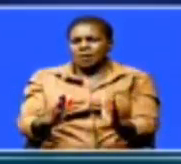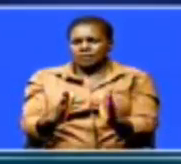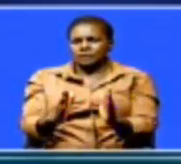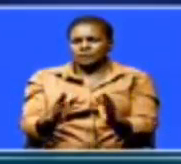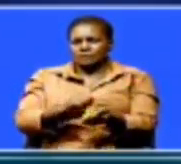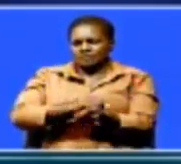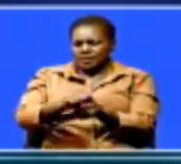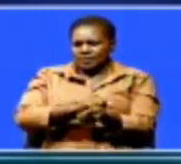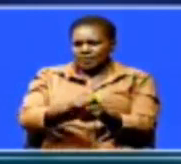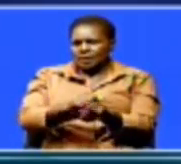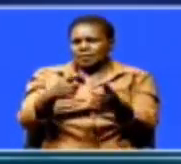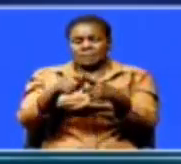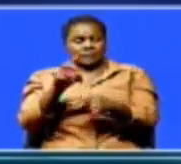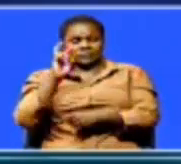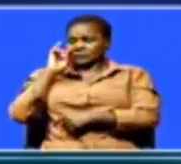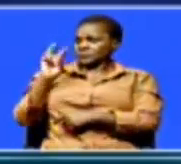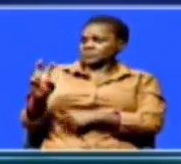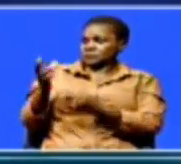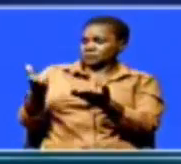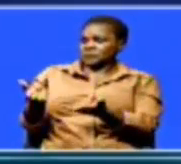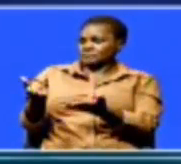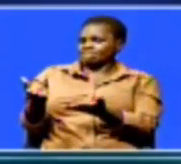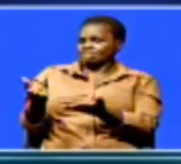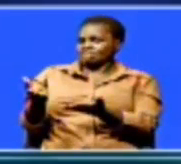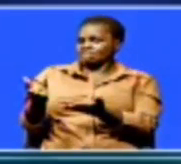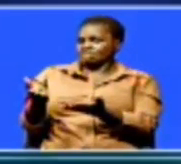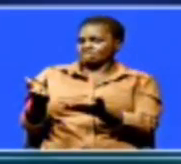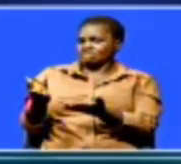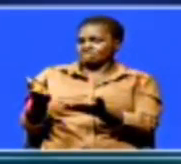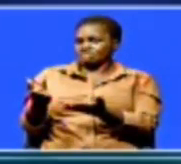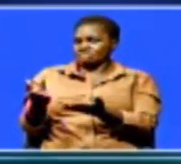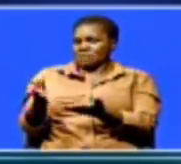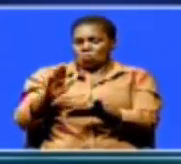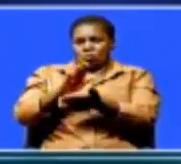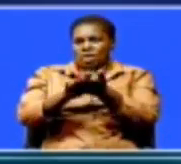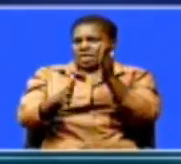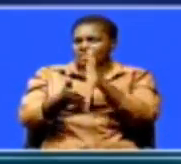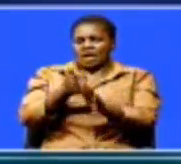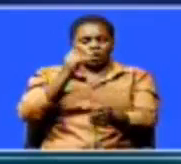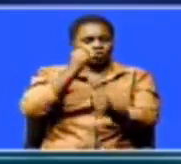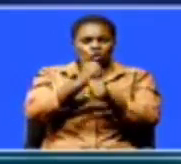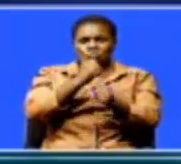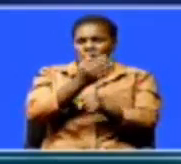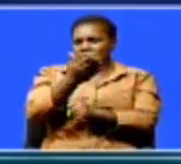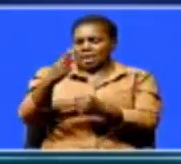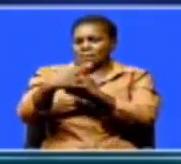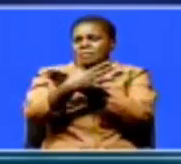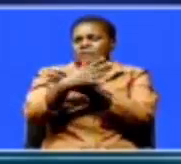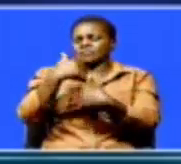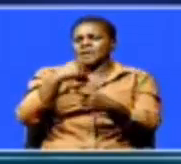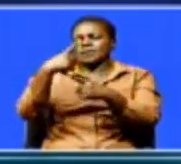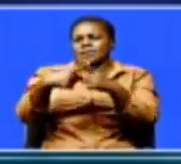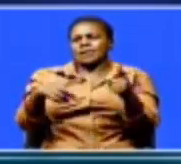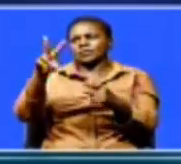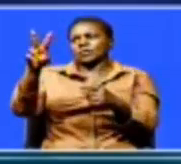Friday. But what you can see now today is just the butterfly garden without any live butterflies inside this house. Mwaka